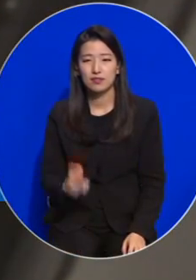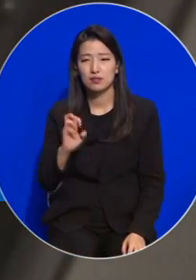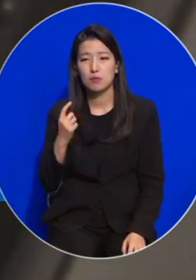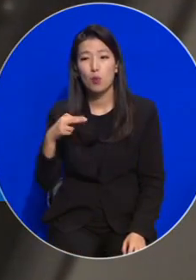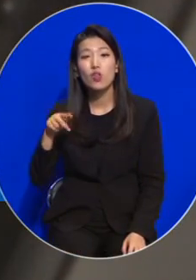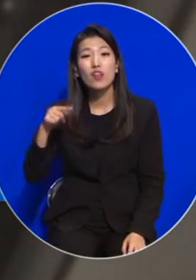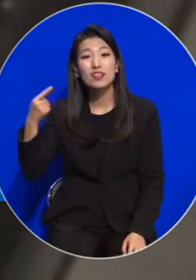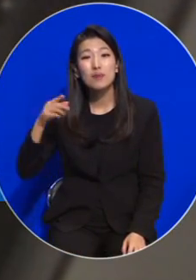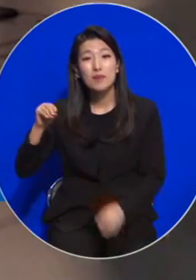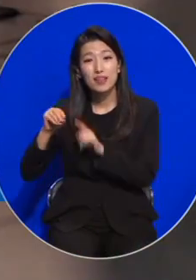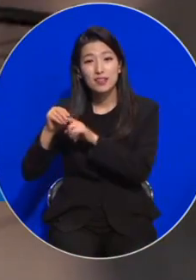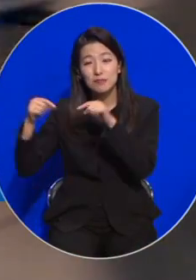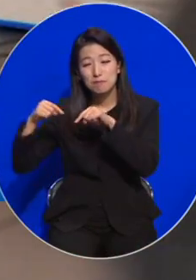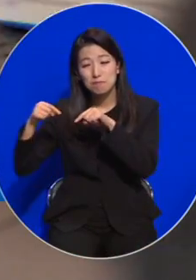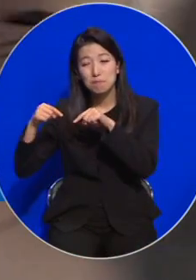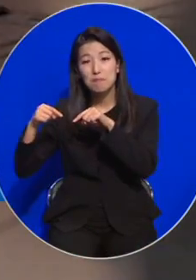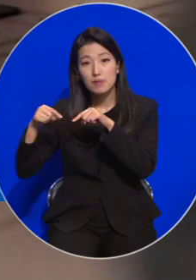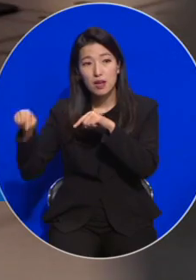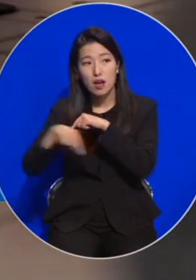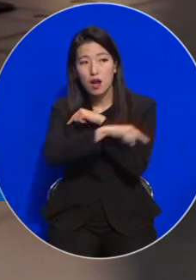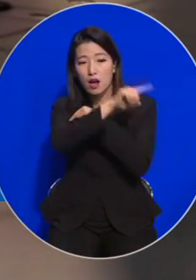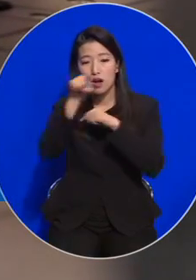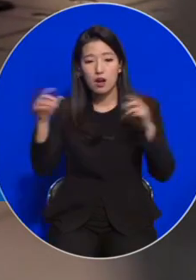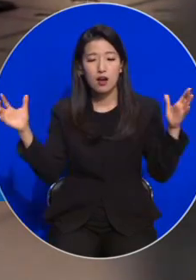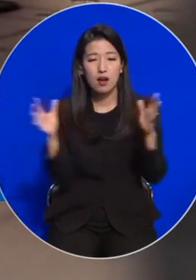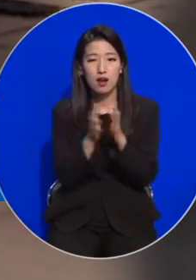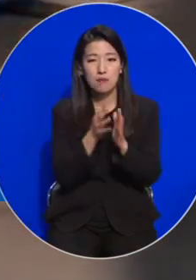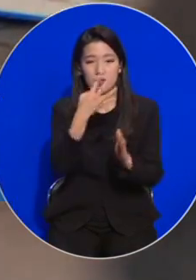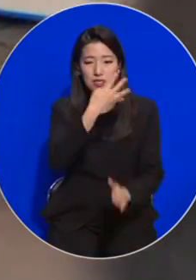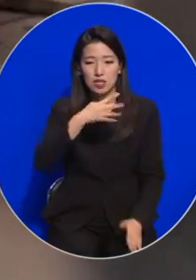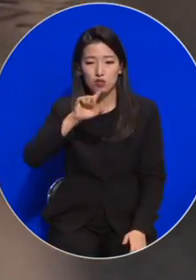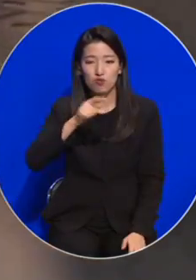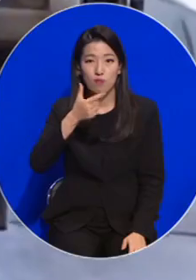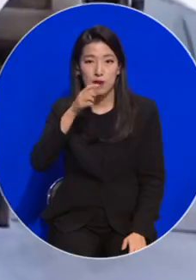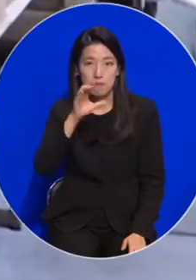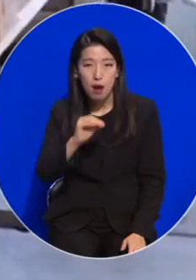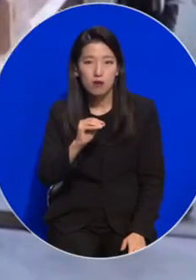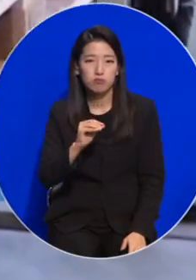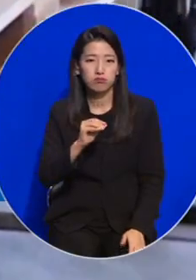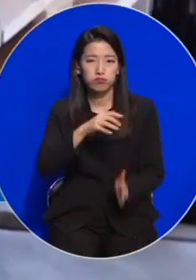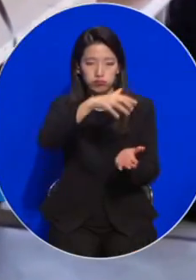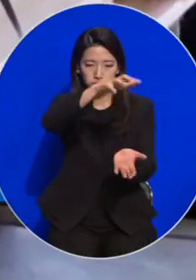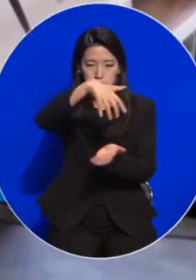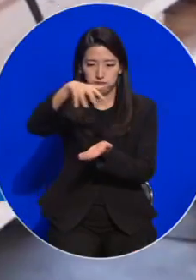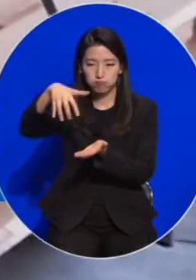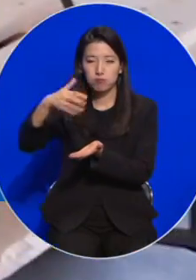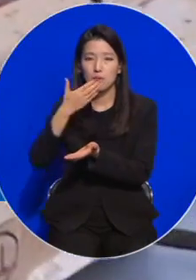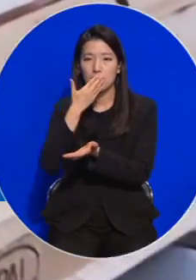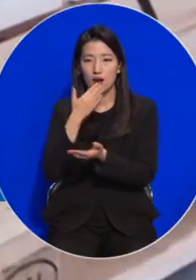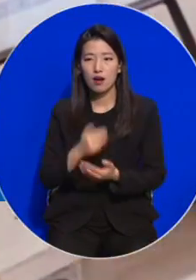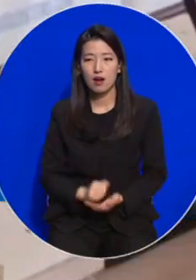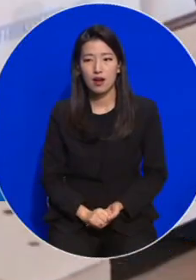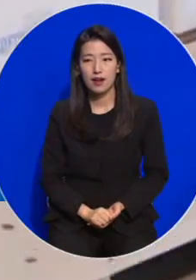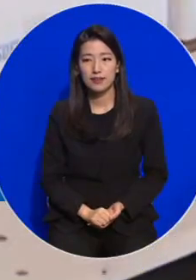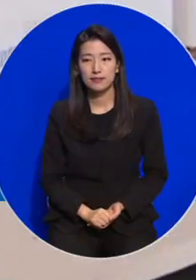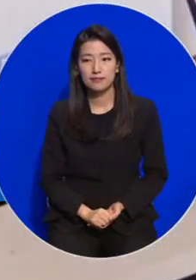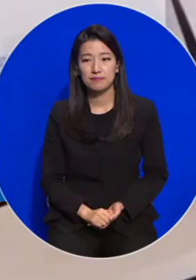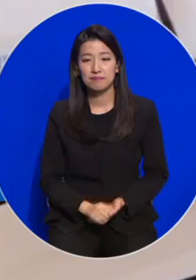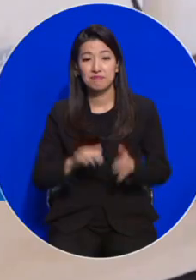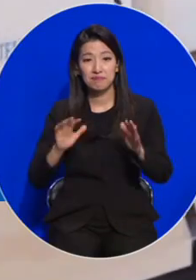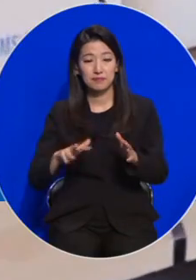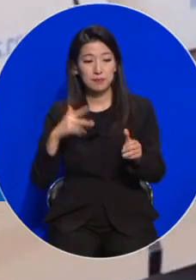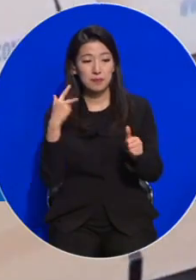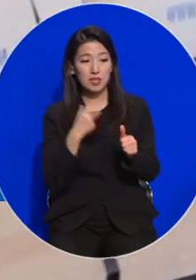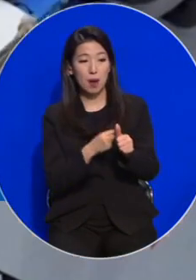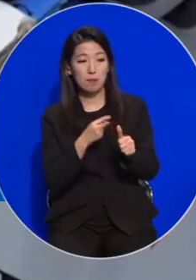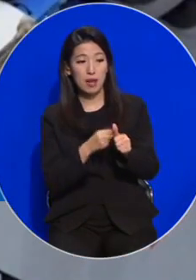완료되면 총 4,600만 명분에 대한 백신 물량을 확보하게 됩니다. 현재 접종 가능한 인구의 기준으로